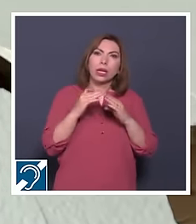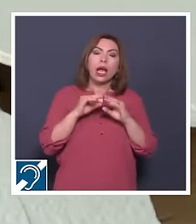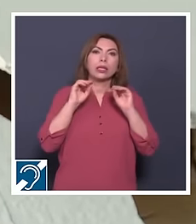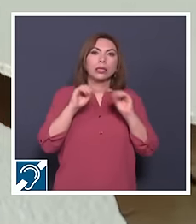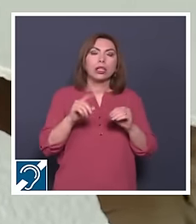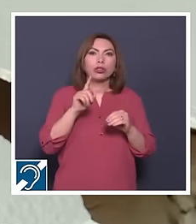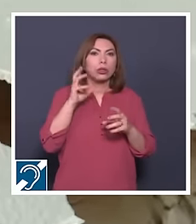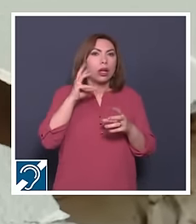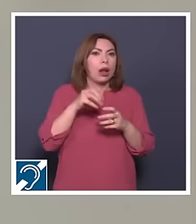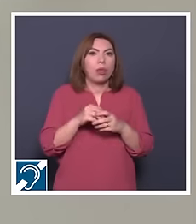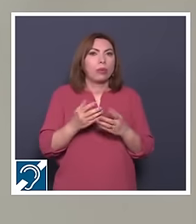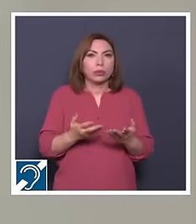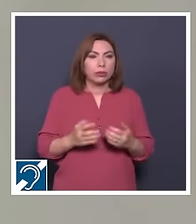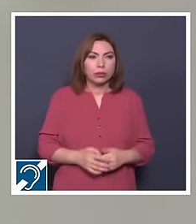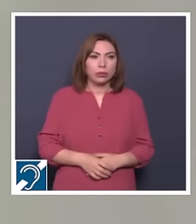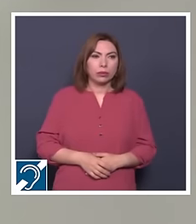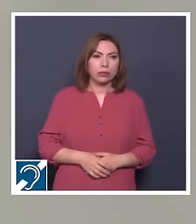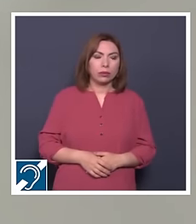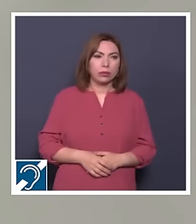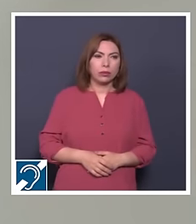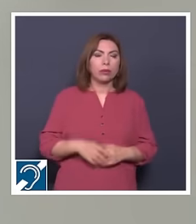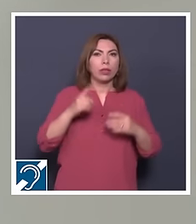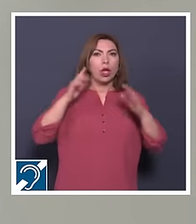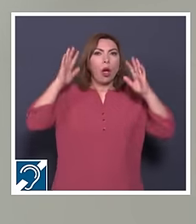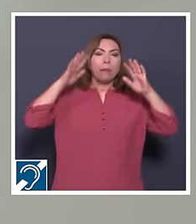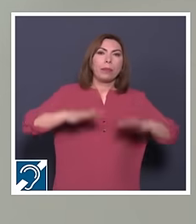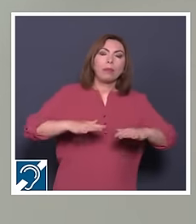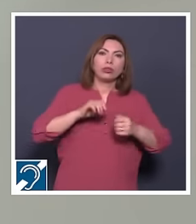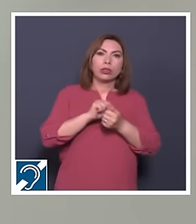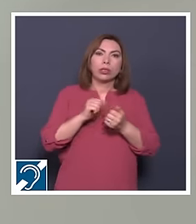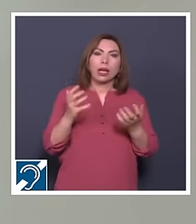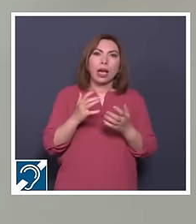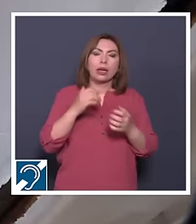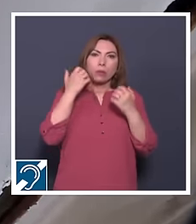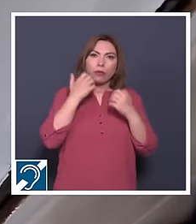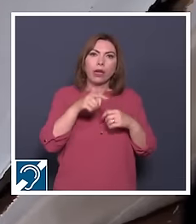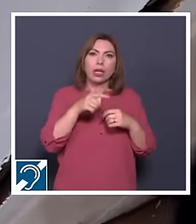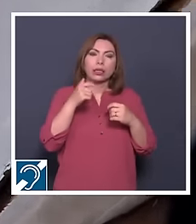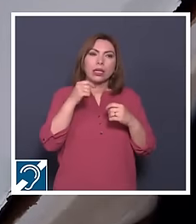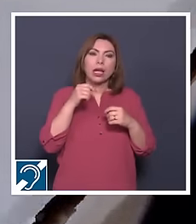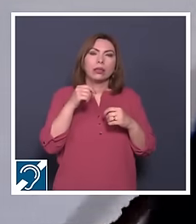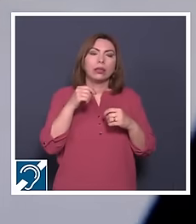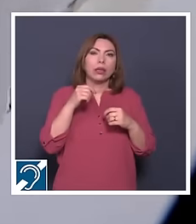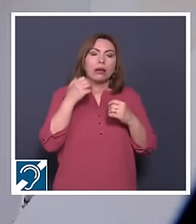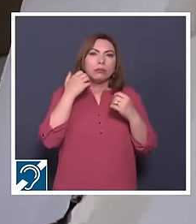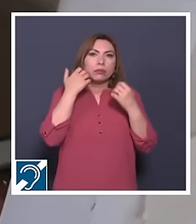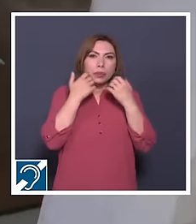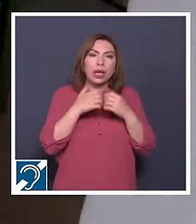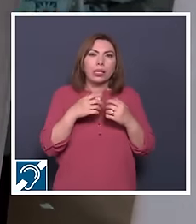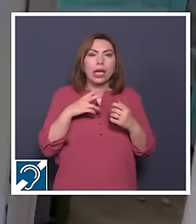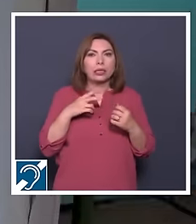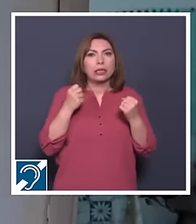devenit de nelocuit. O răbușire de teren care provoacă asemenea daune e cam greu de înțeles,